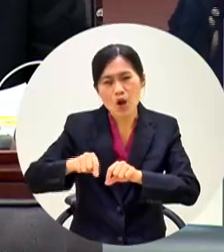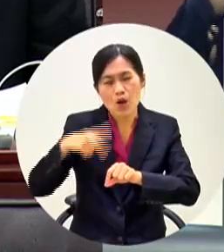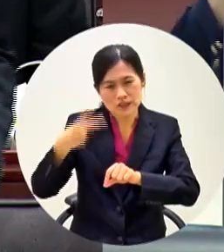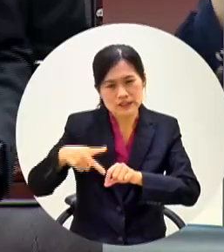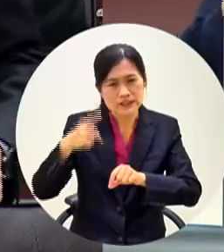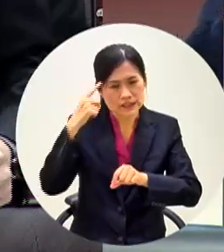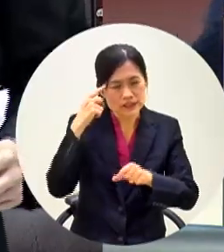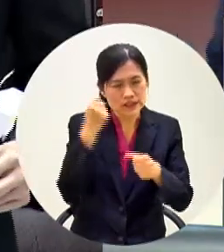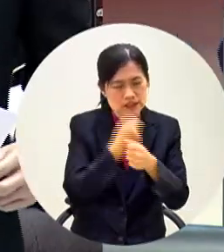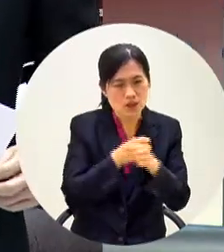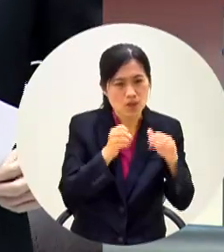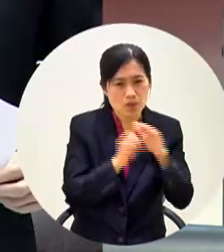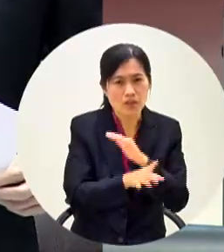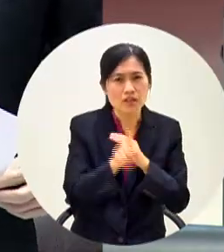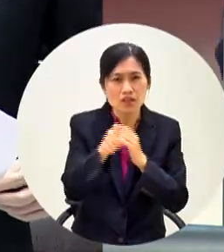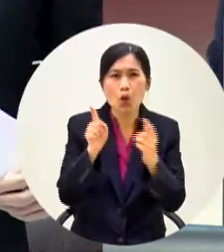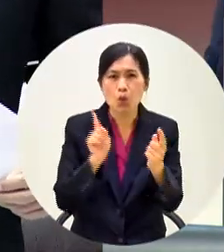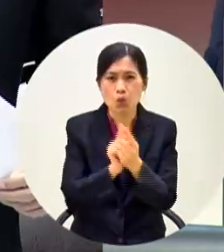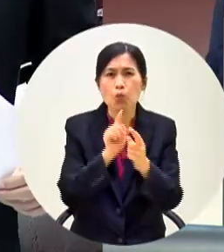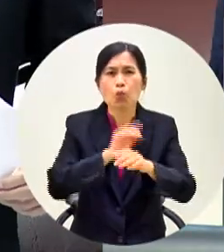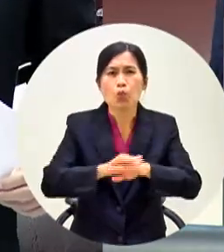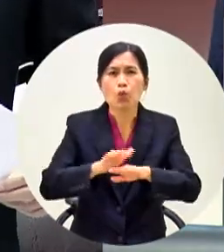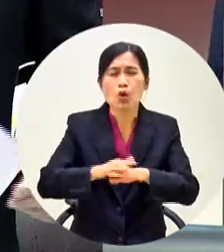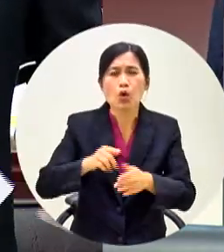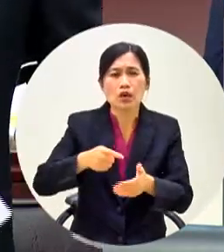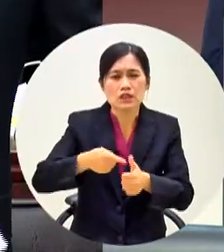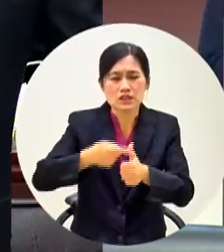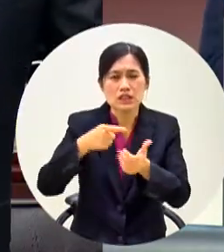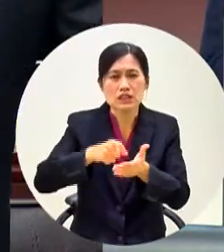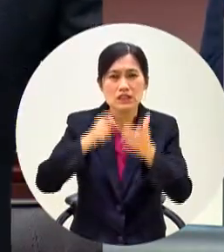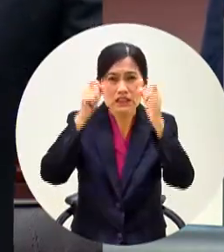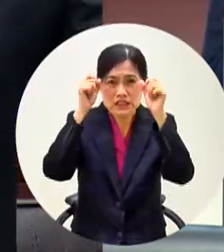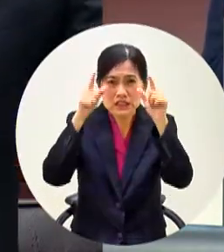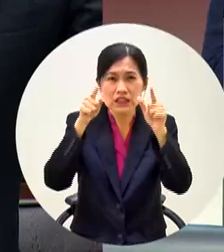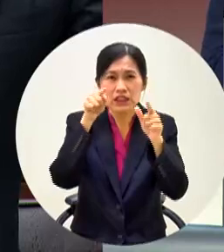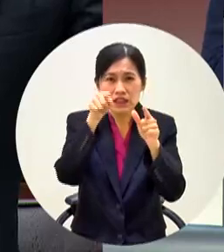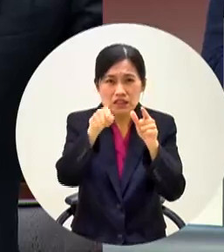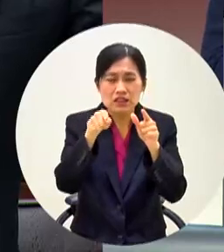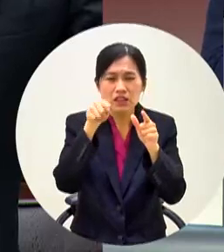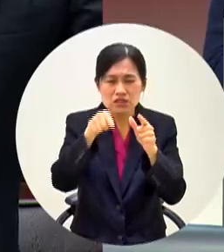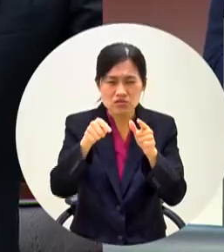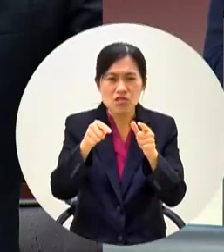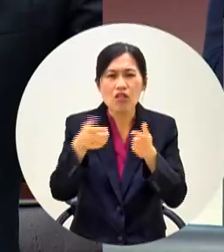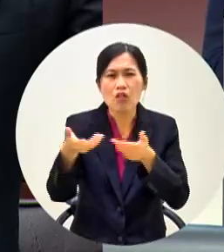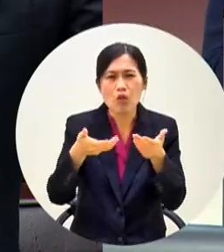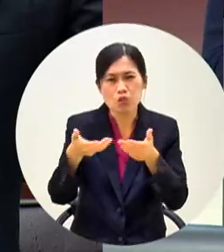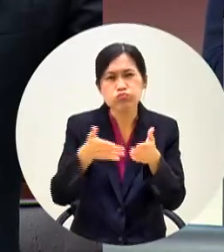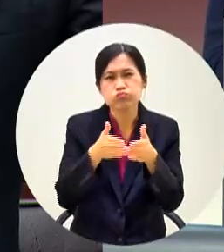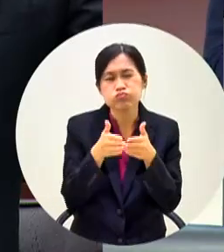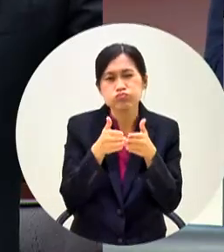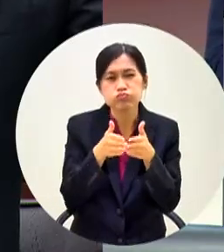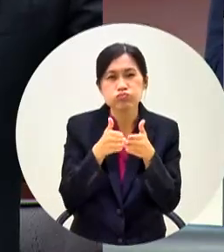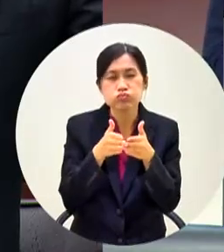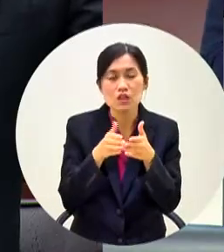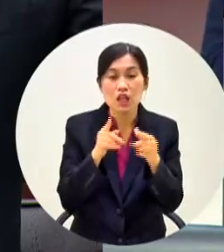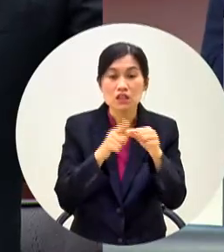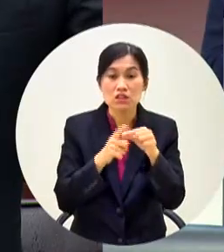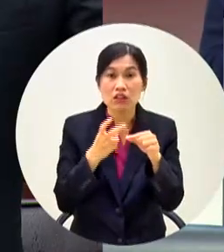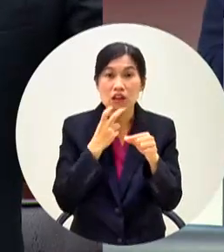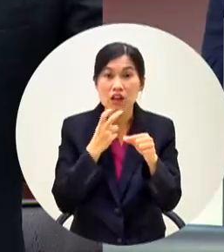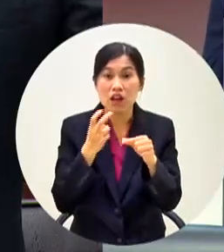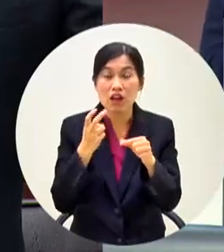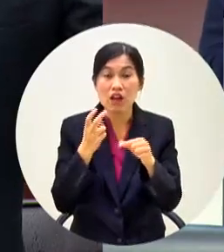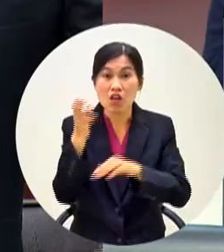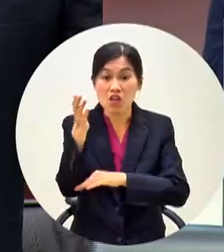长，你会遇到的，所以我也先提醒你，这件事情是必须要去面对的，而且跟中央在沟通的时候，对